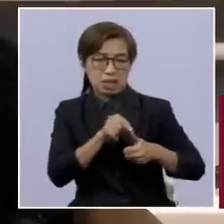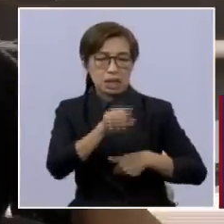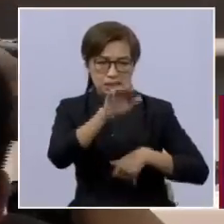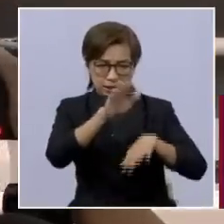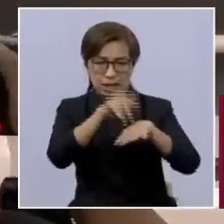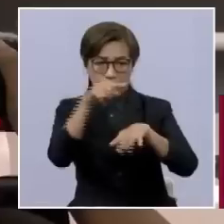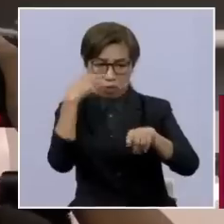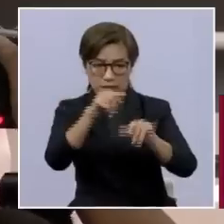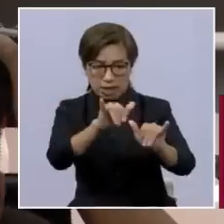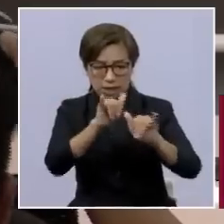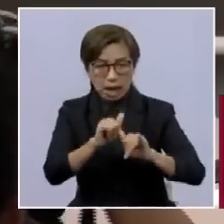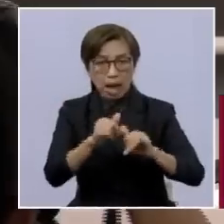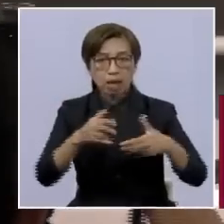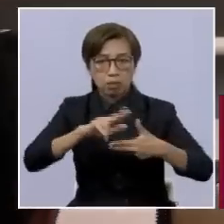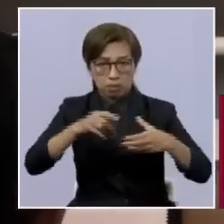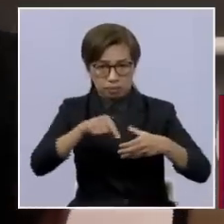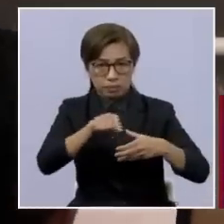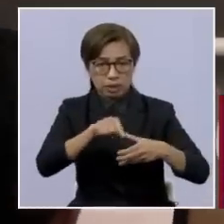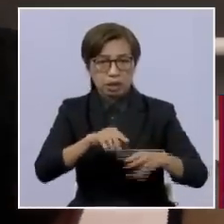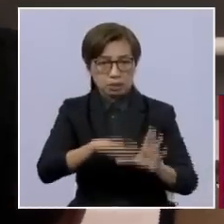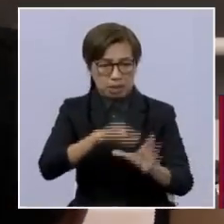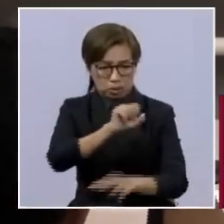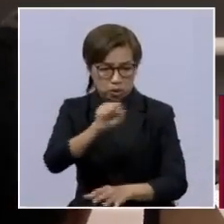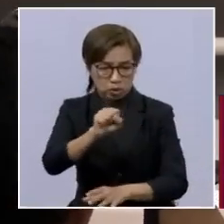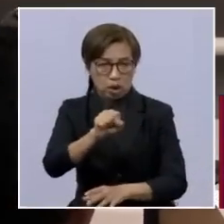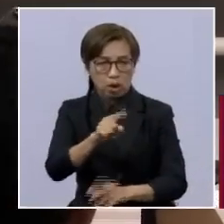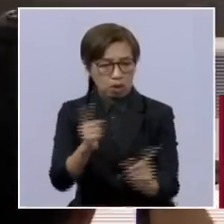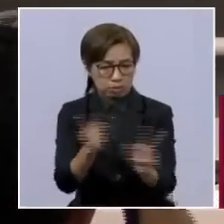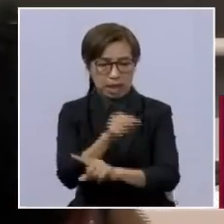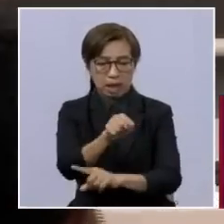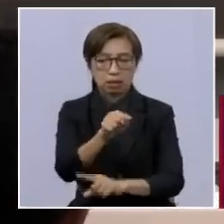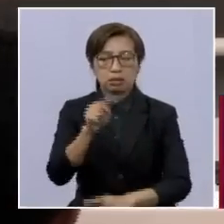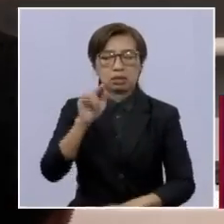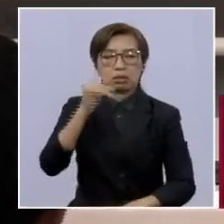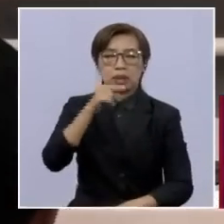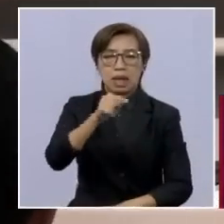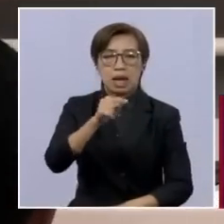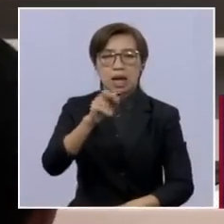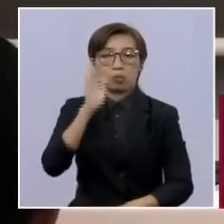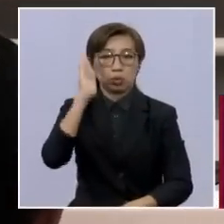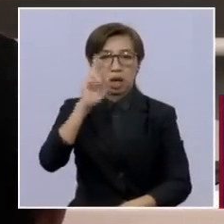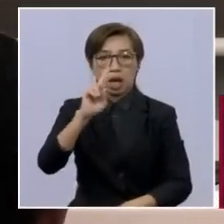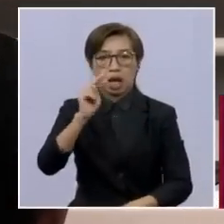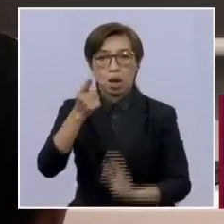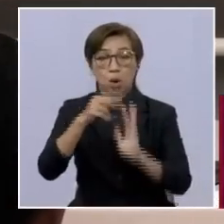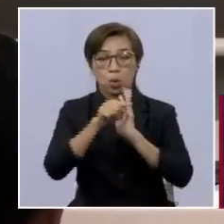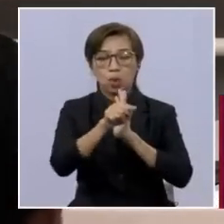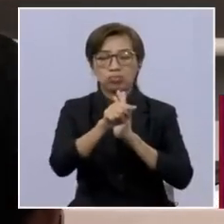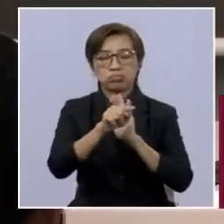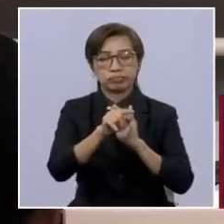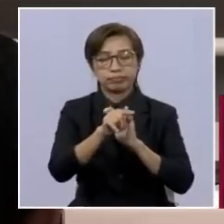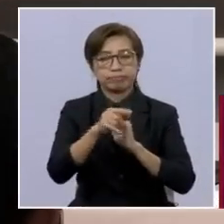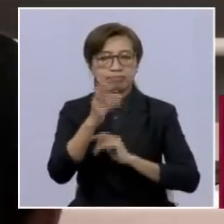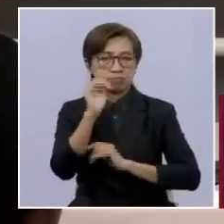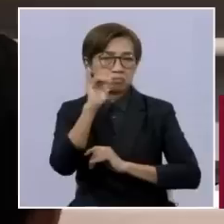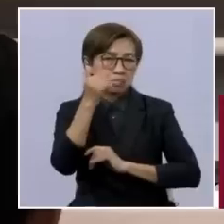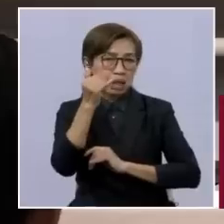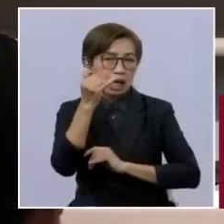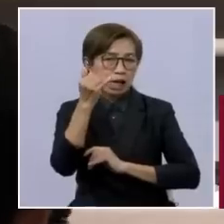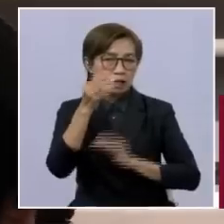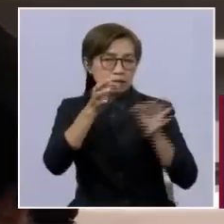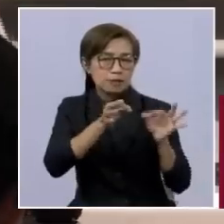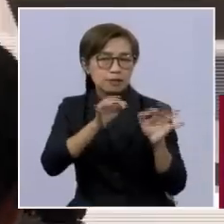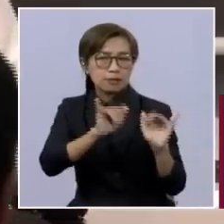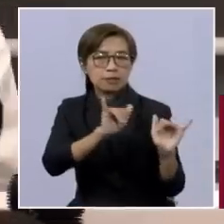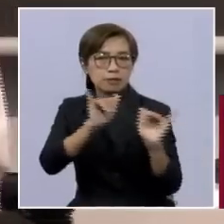องก็อาจจะเป็นเหตุให้คุณรงตัดสินใจย้ายไปอยู่รวมไทยสร้างชาติในที่สุดนะคะดังนั้นการมานครศรีรอบนี้ของนายก เรียก